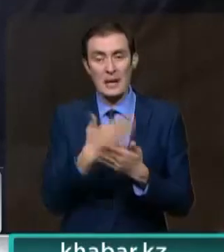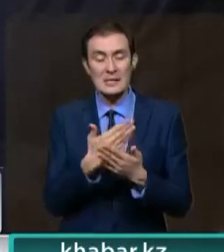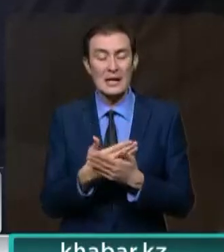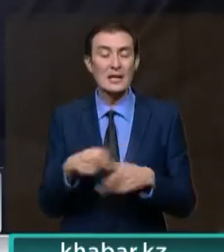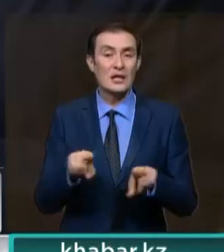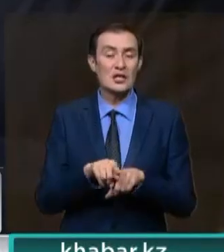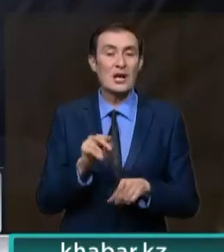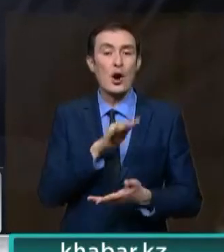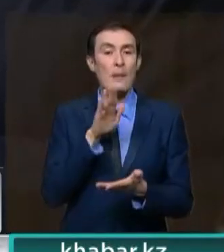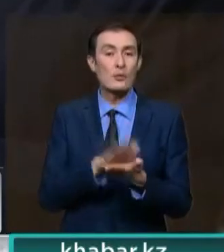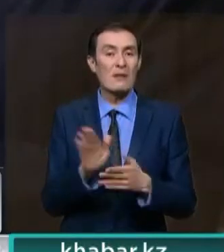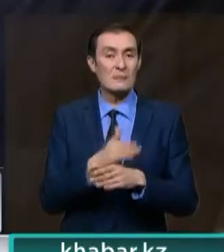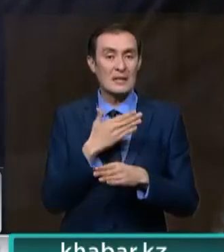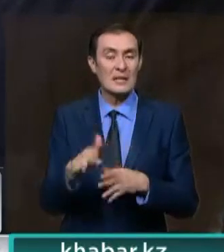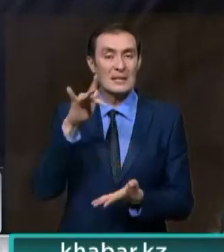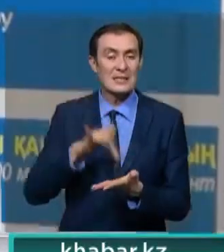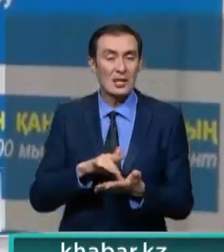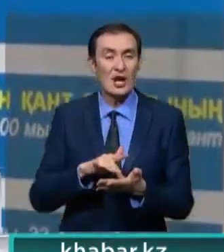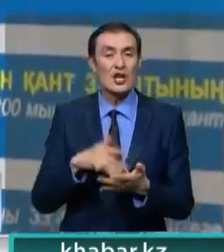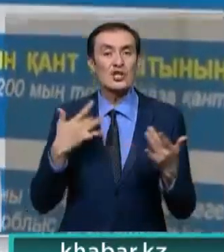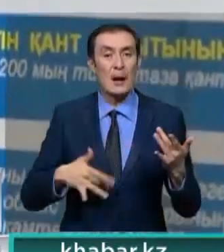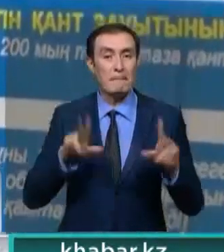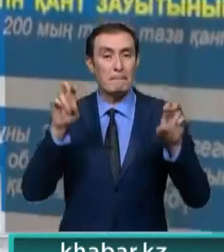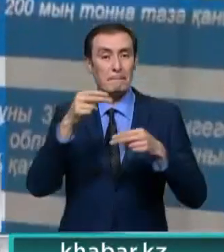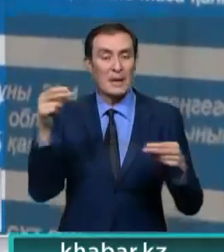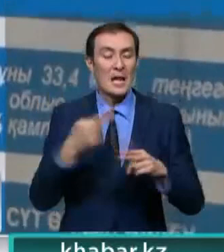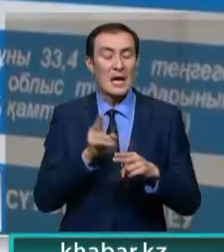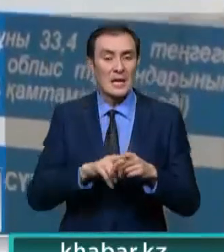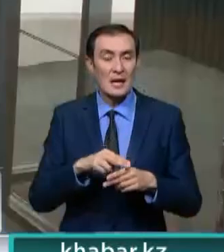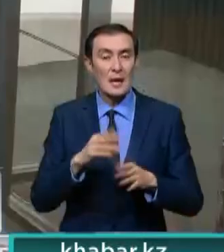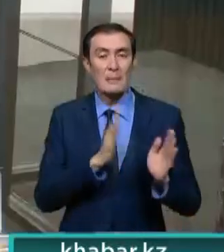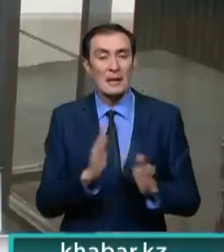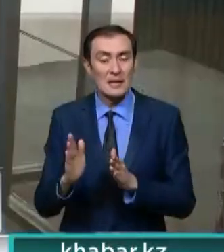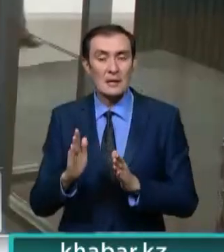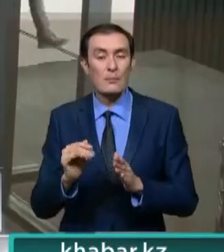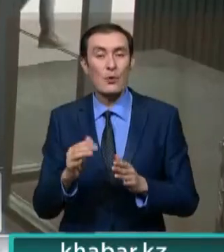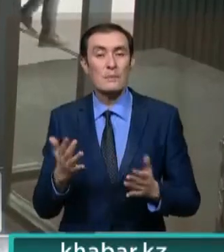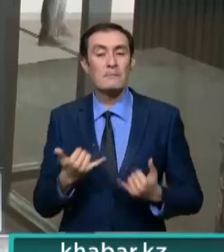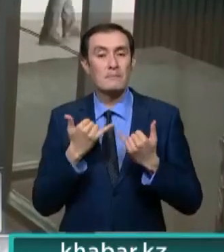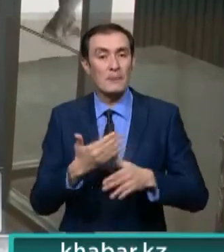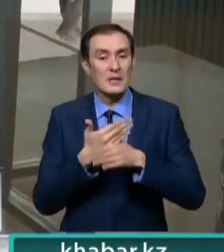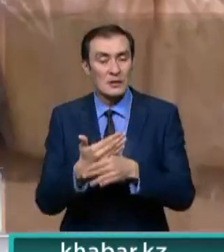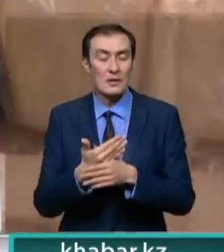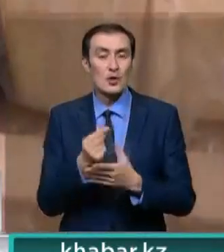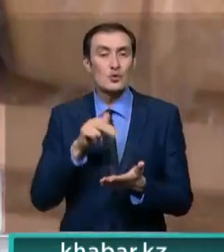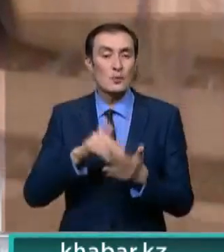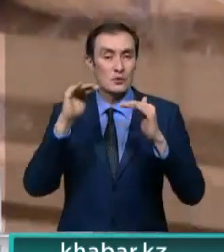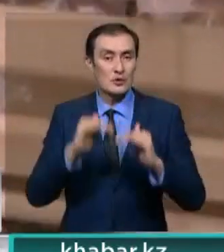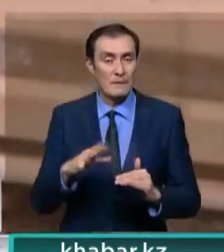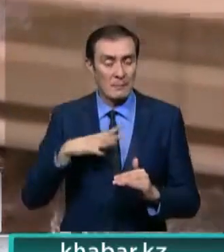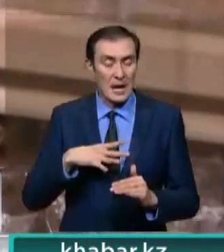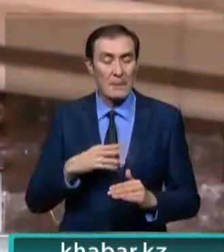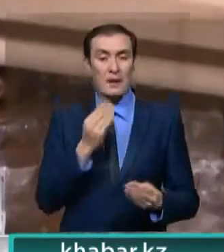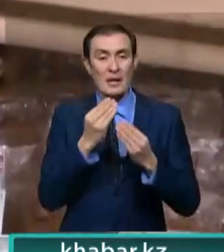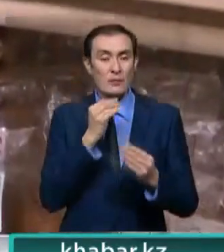как работает оптово-распределительный центр «Жамбыл». Это еще одно звено в цепочке процессов по сдерживанию цен на продукты. А продовольствие